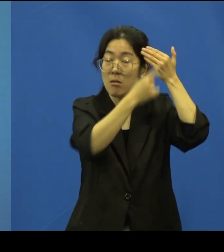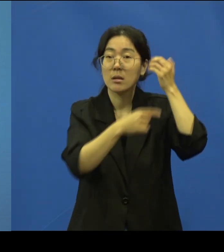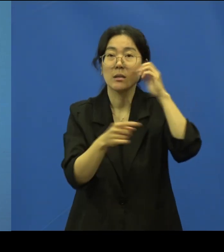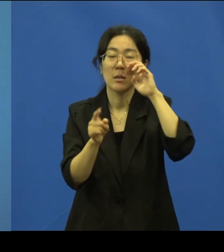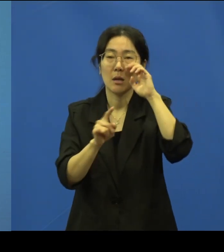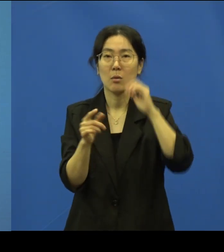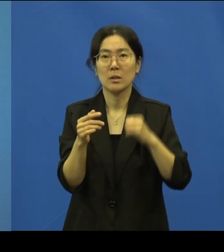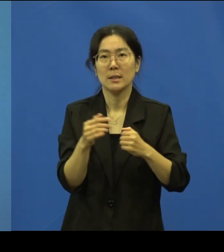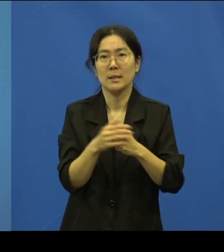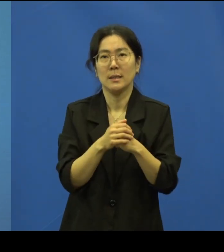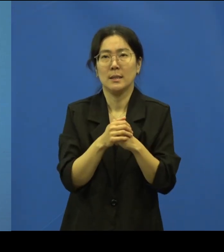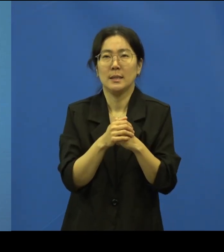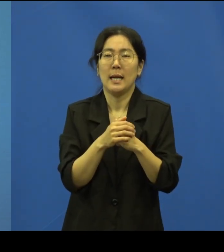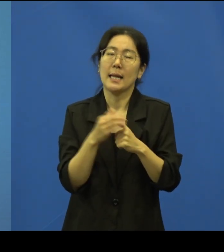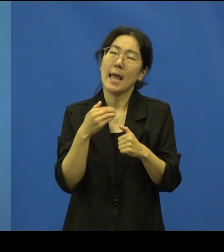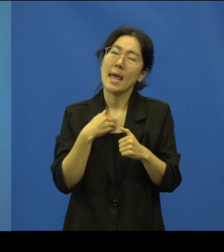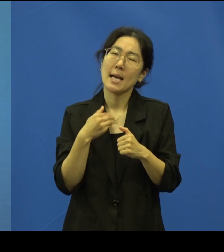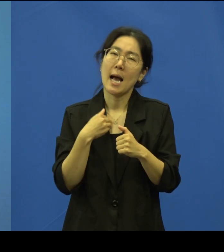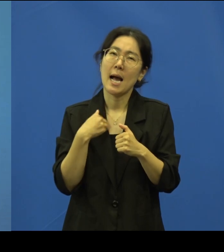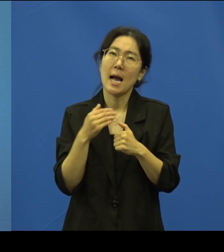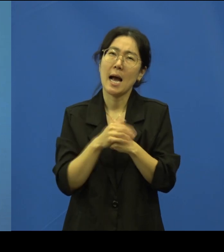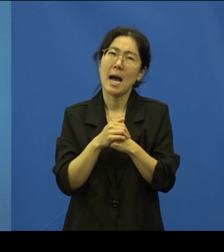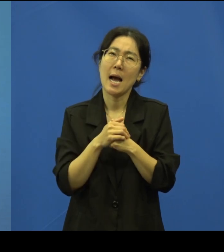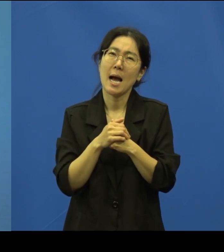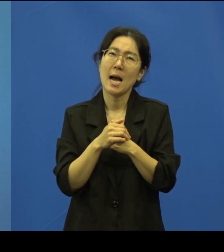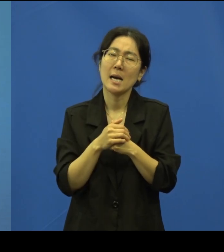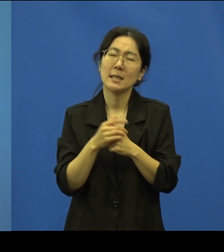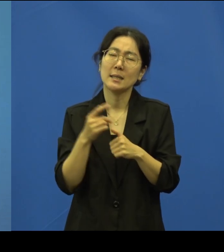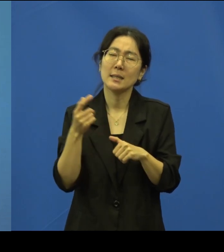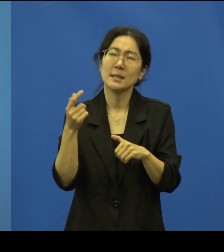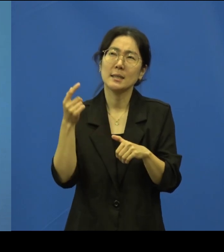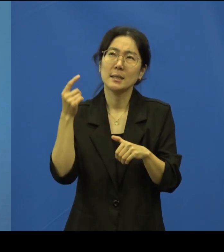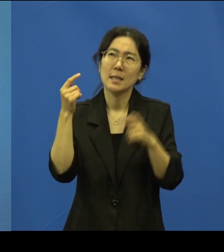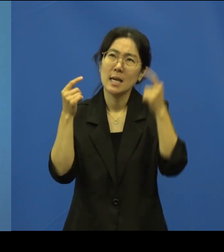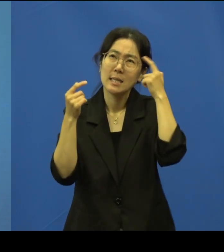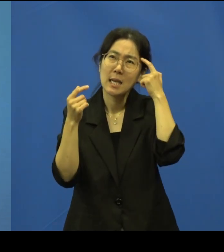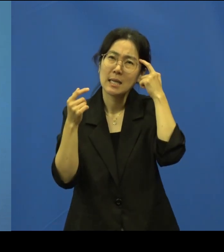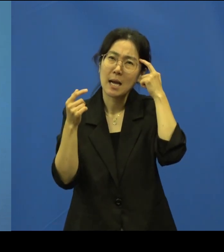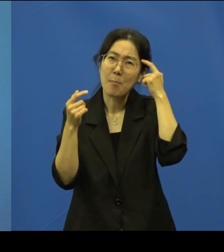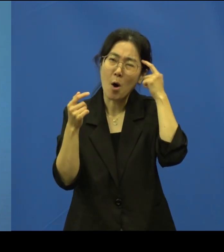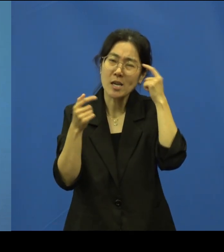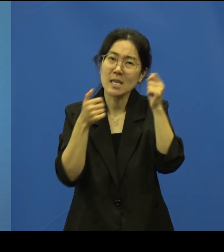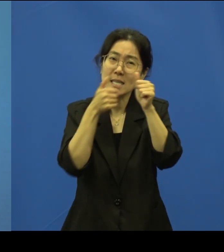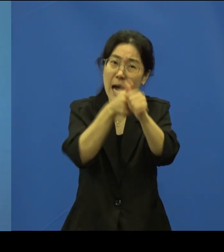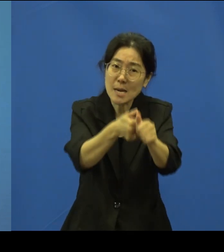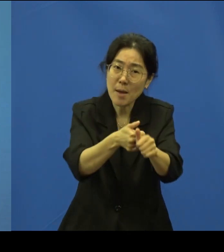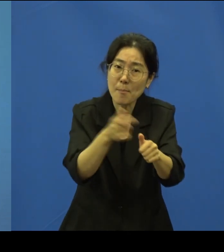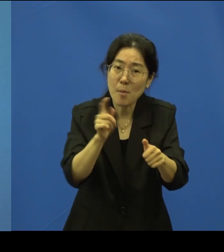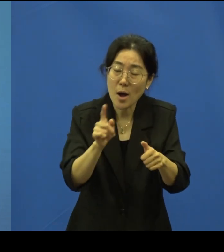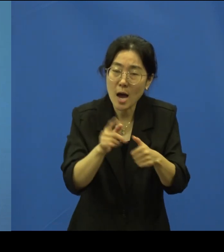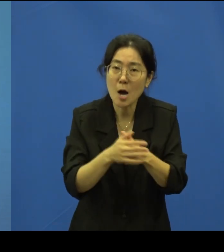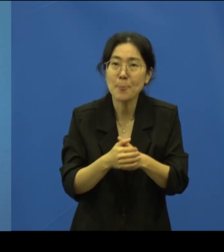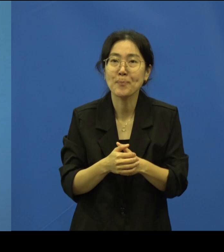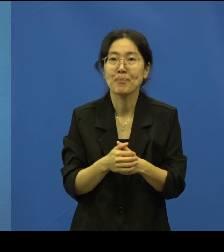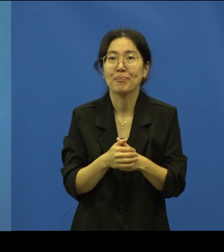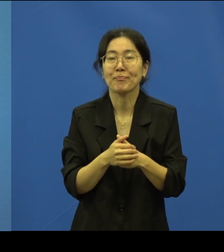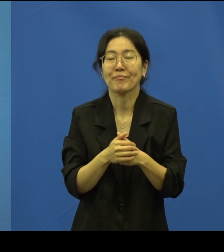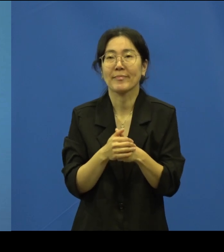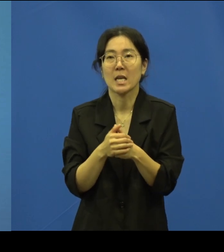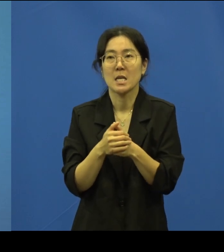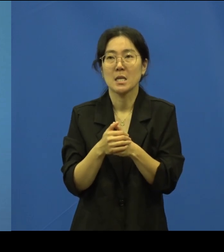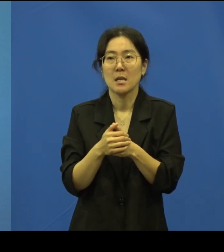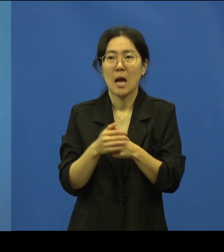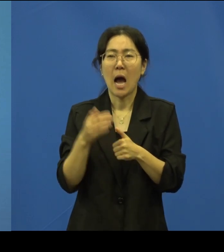감기가 걸릴 것 같고 내가 이 시간 기도하지 못할 10가지 이유를 지성이 막 떠올리거든요. 그런데 이 의지가 잔소리